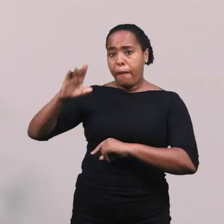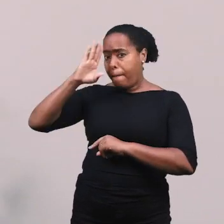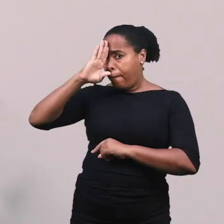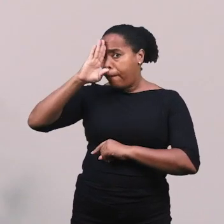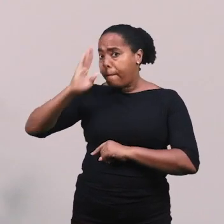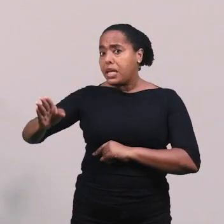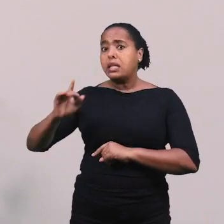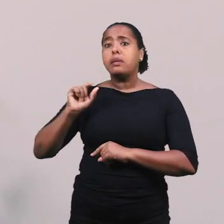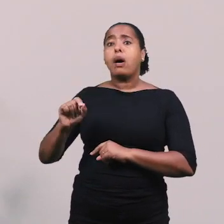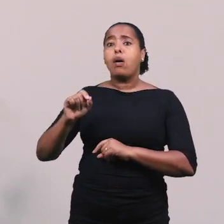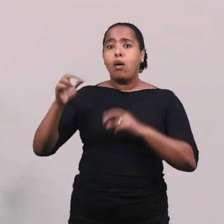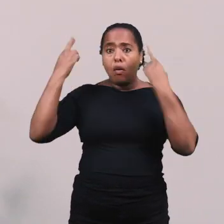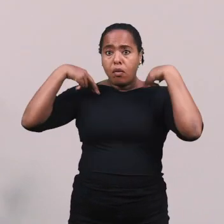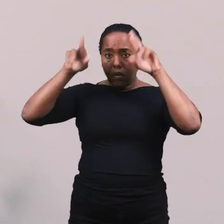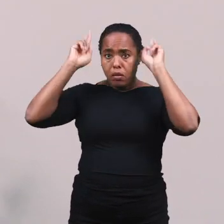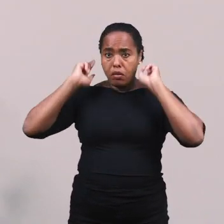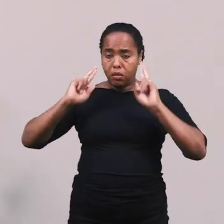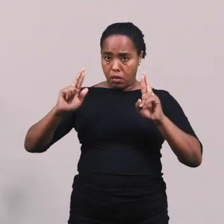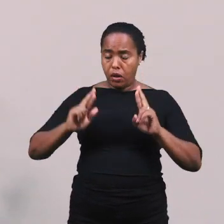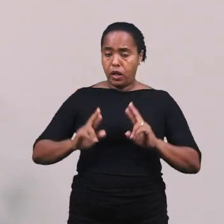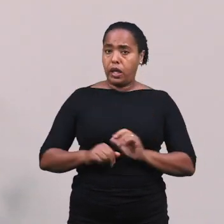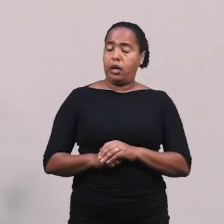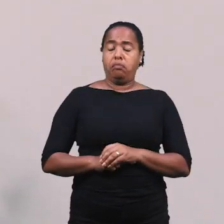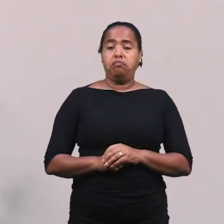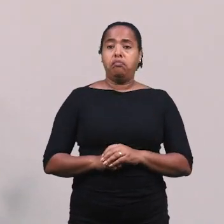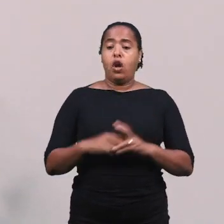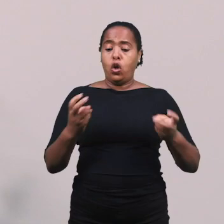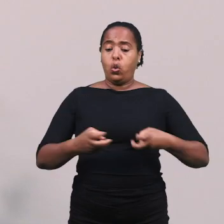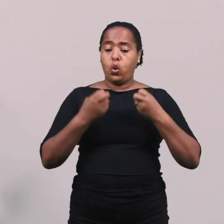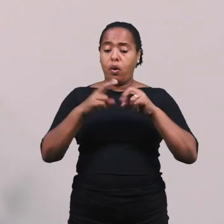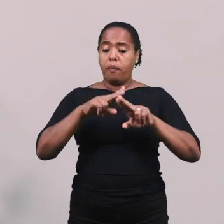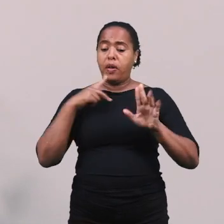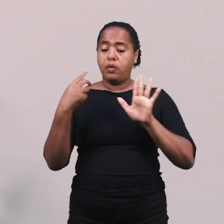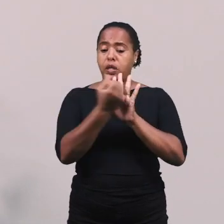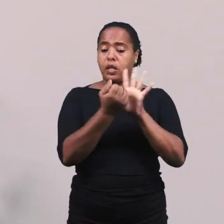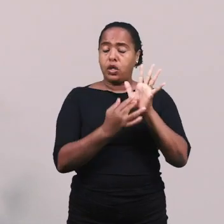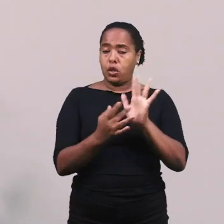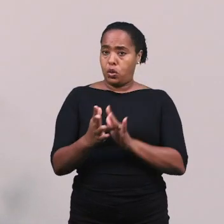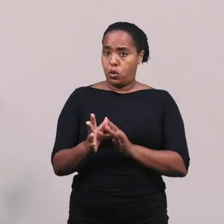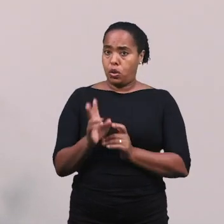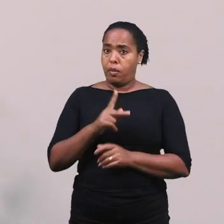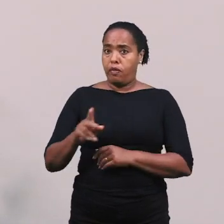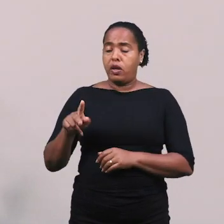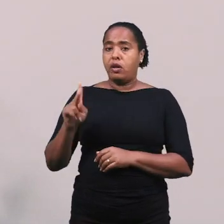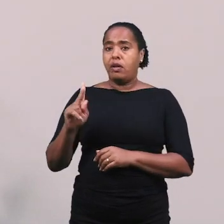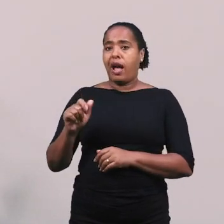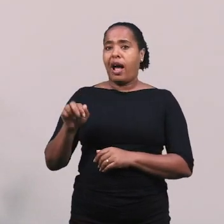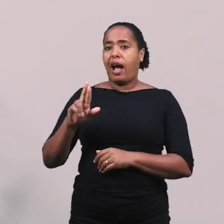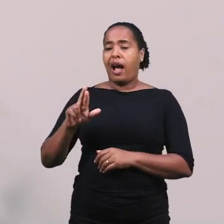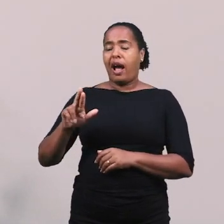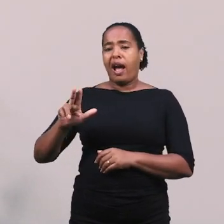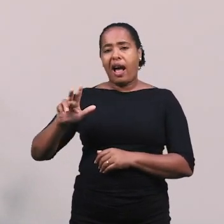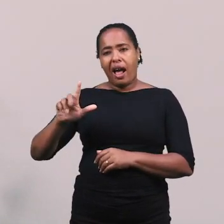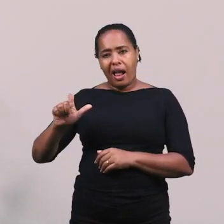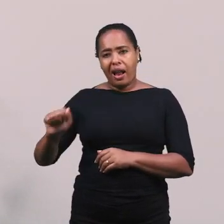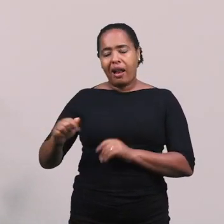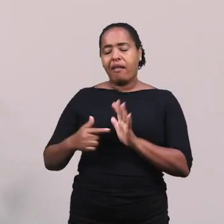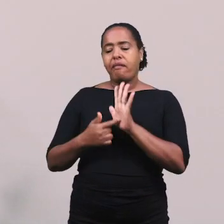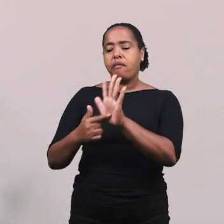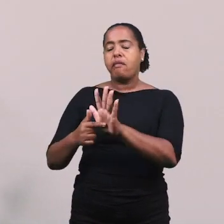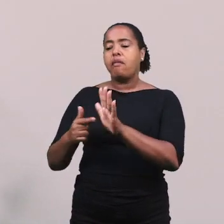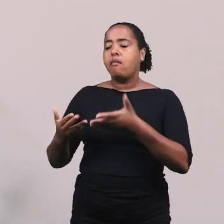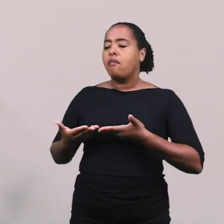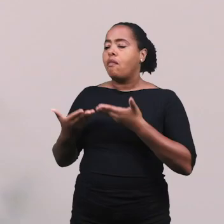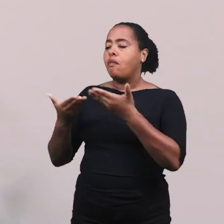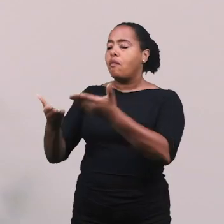построить скинию, то центральным элементом этого богослужения был Агнец. В нашем уроке сестра